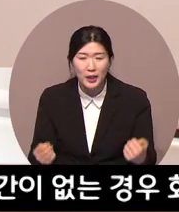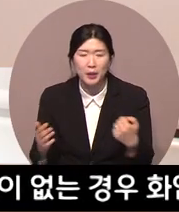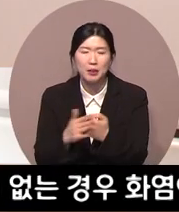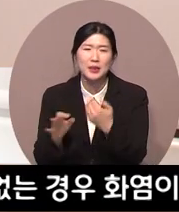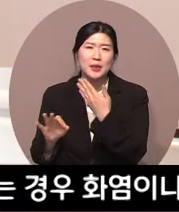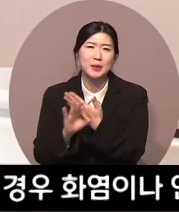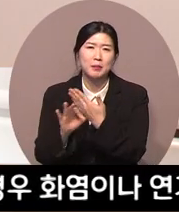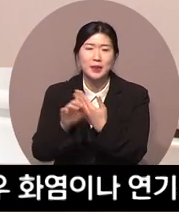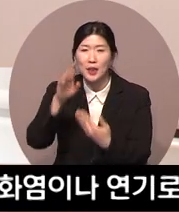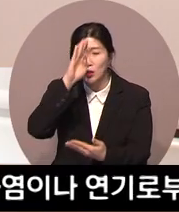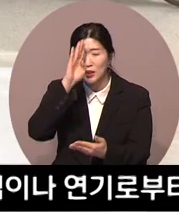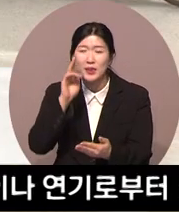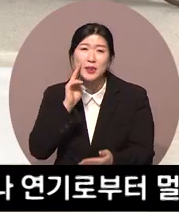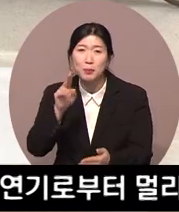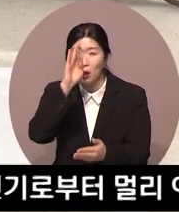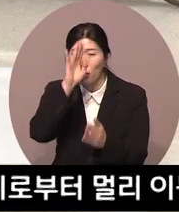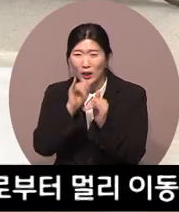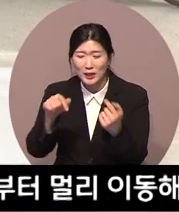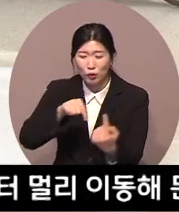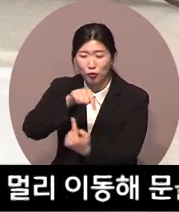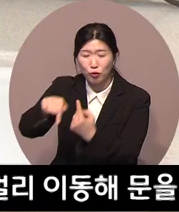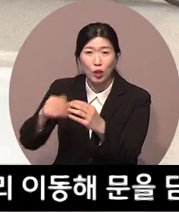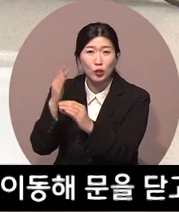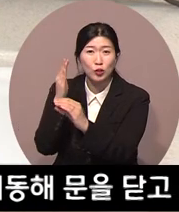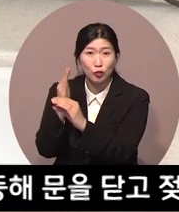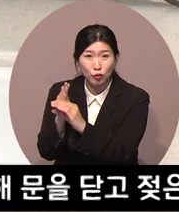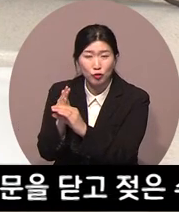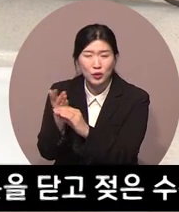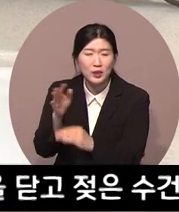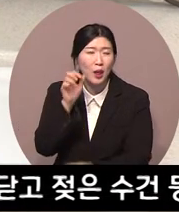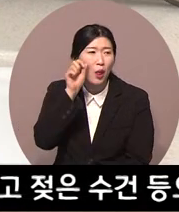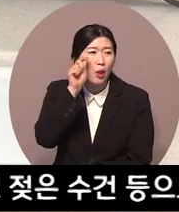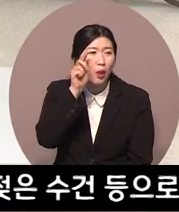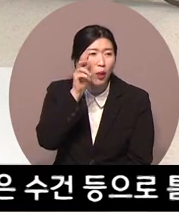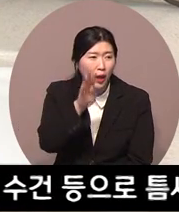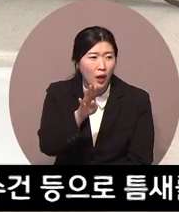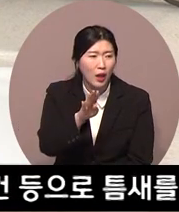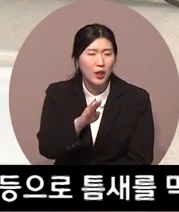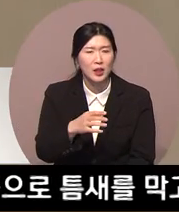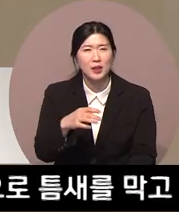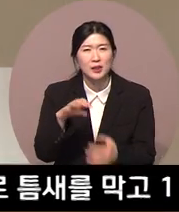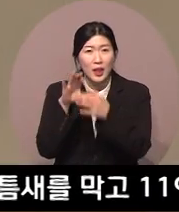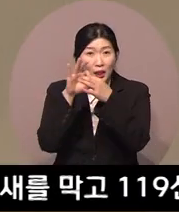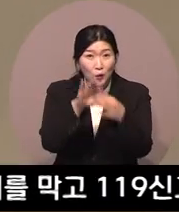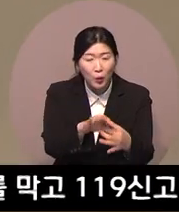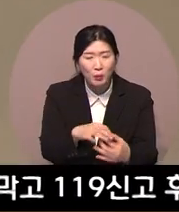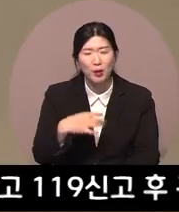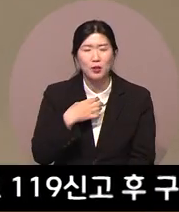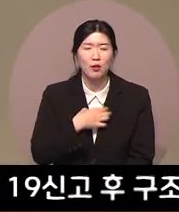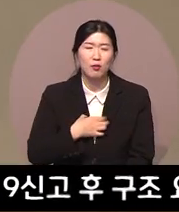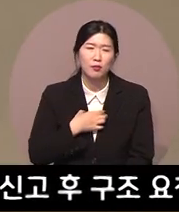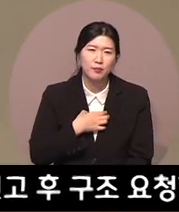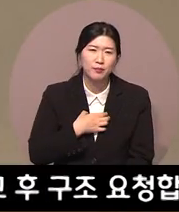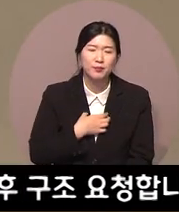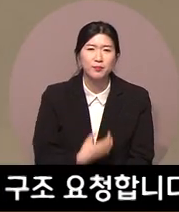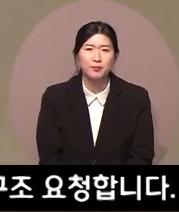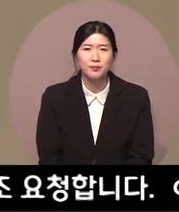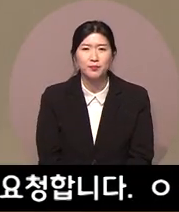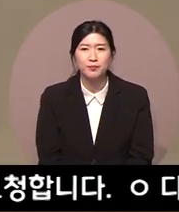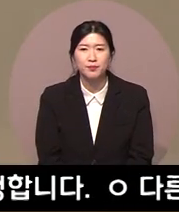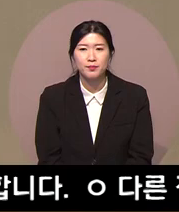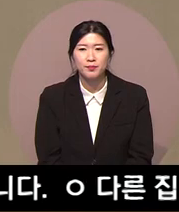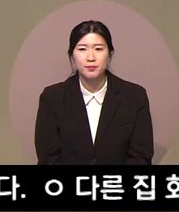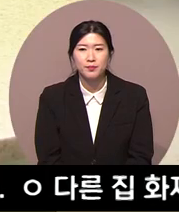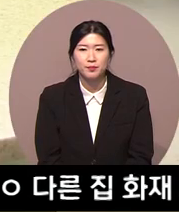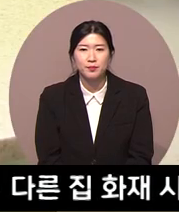응급실을 운영하는 등 비상 의료 체계를 가동하고 있지만 주말을 지나면서 의료 공백이 급격히 커질 거라는 우려가